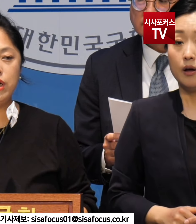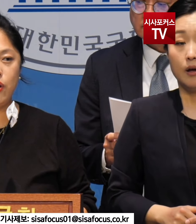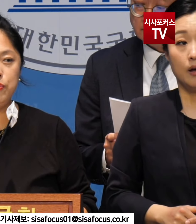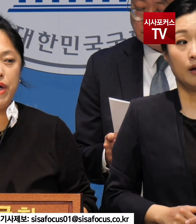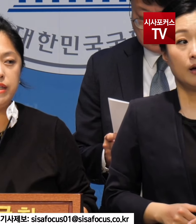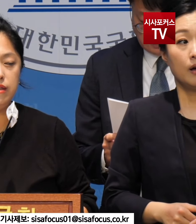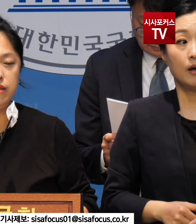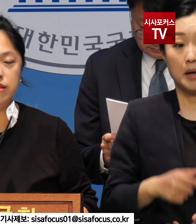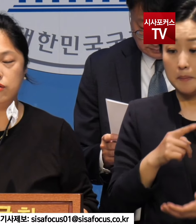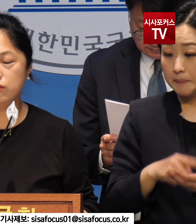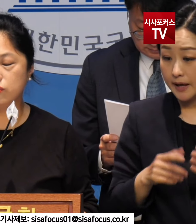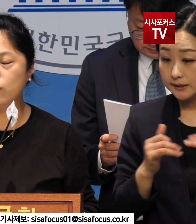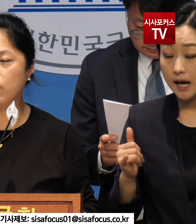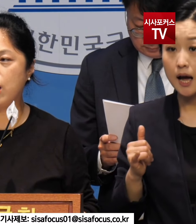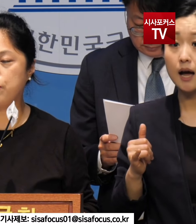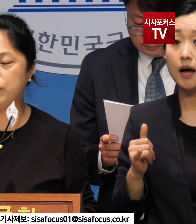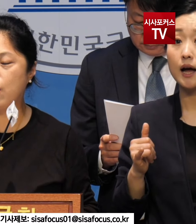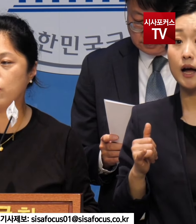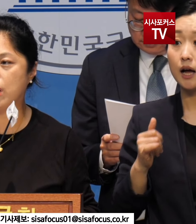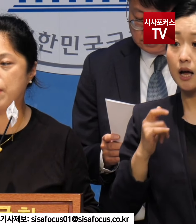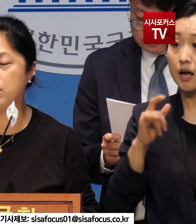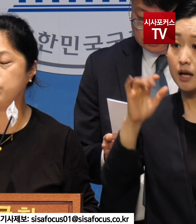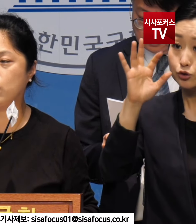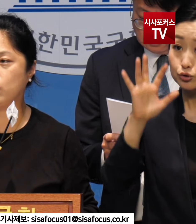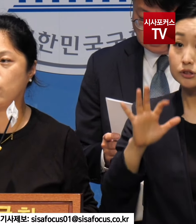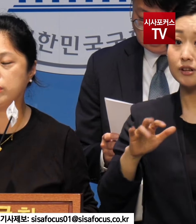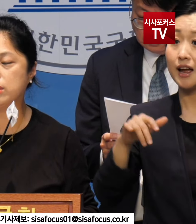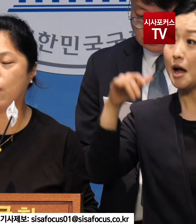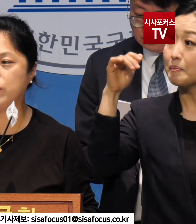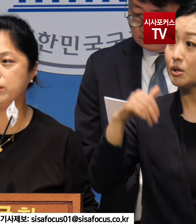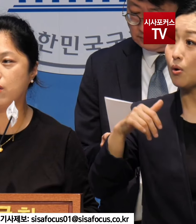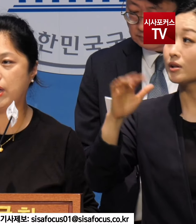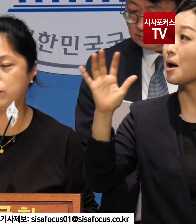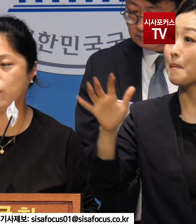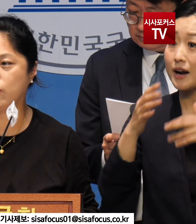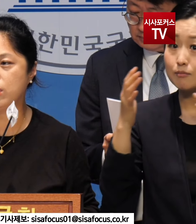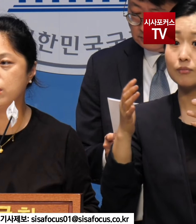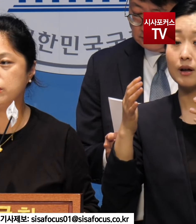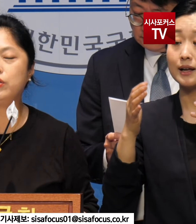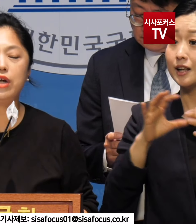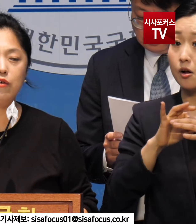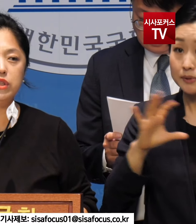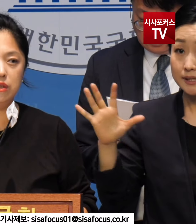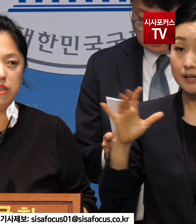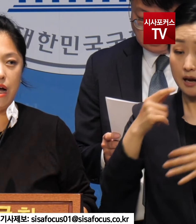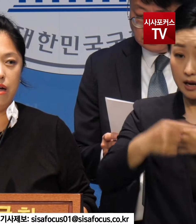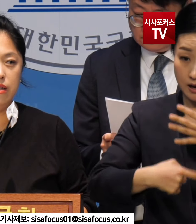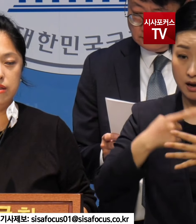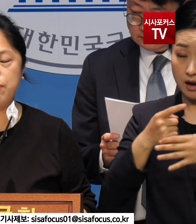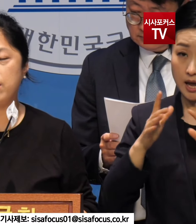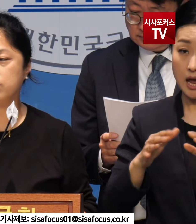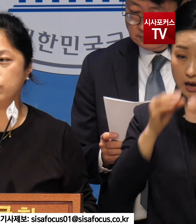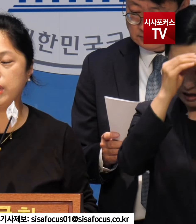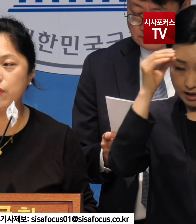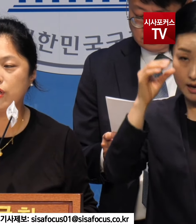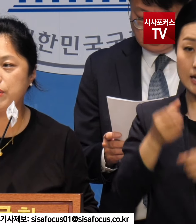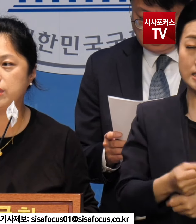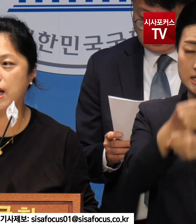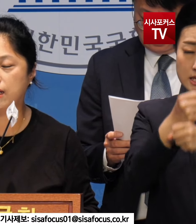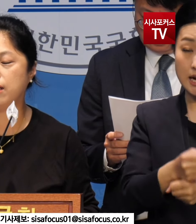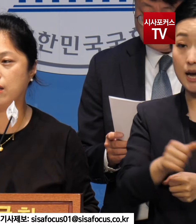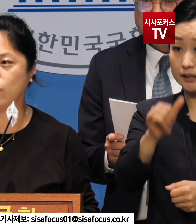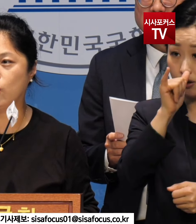정말 어떻게 저희 피해자들은 눈 오거나 비가 오거나 바람이 불어도 길거리에서 계속 시위를 하고 있습니다. 제발 우리